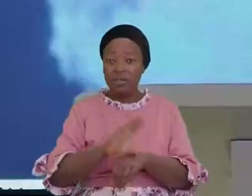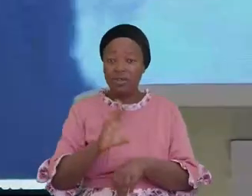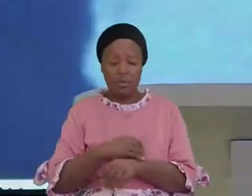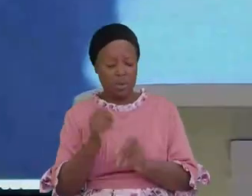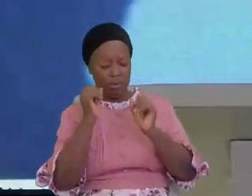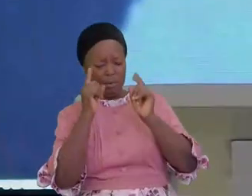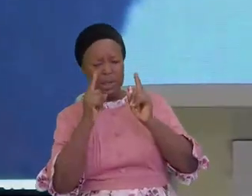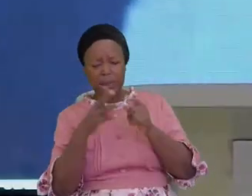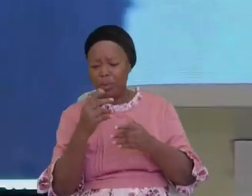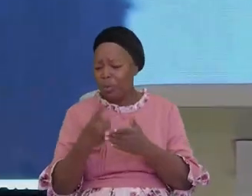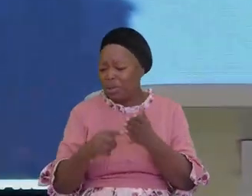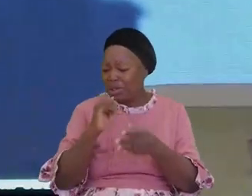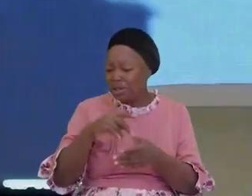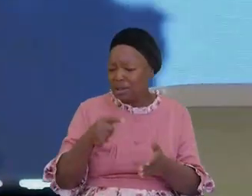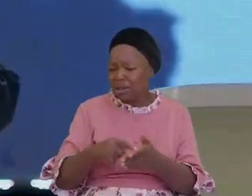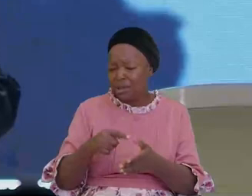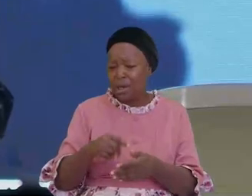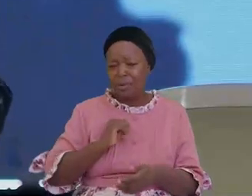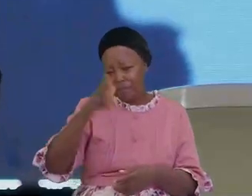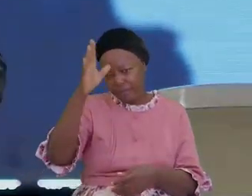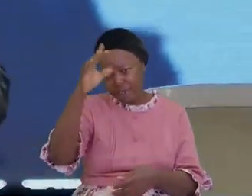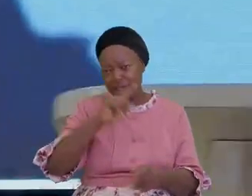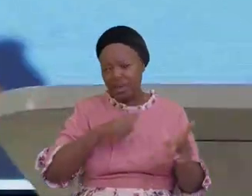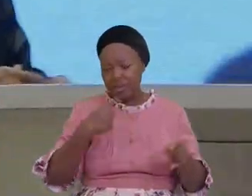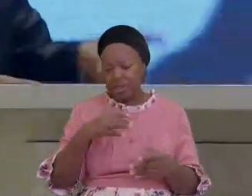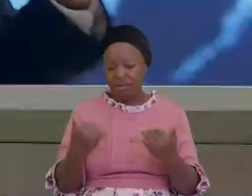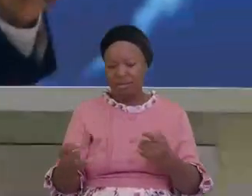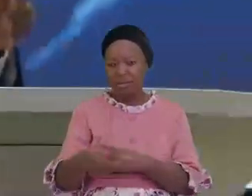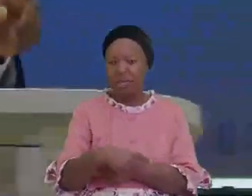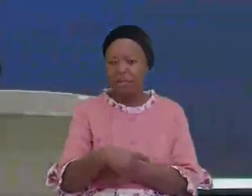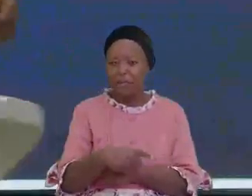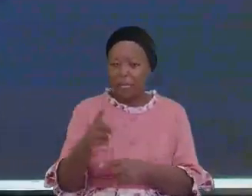les membres de l'église se demandaient, mais qu'est-ce qui arrive à cet homme-là?